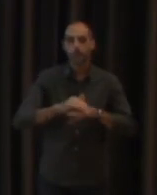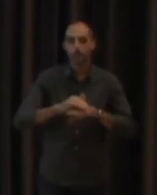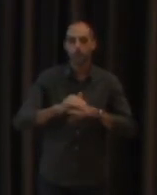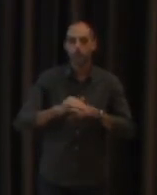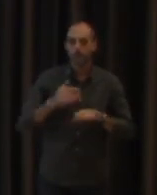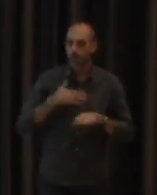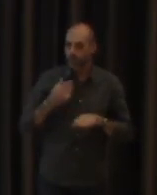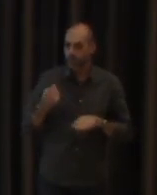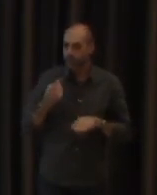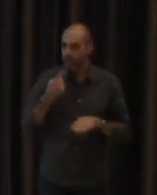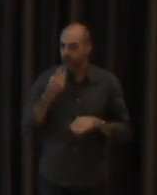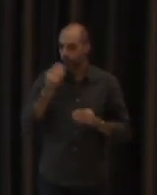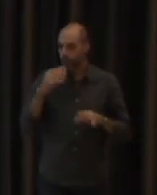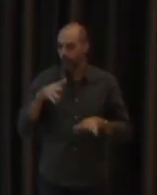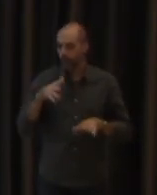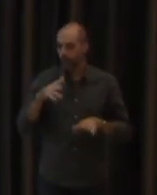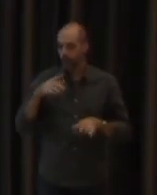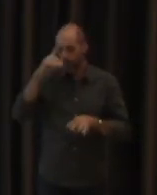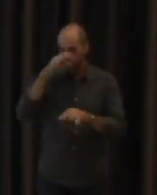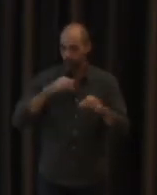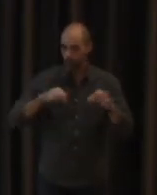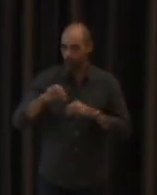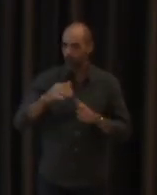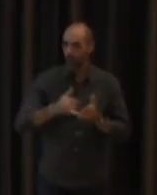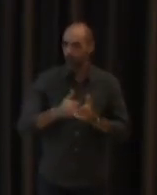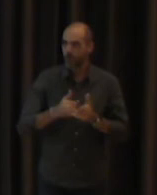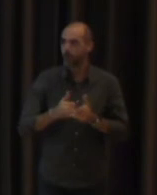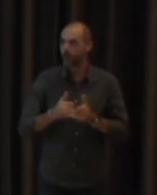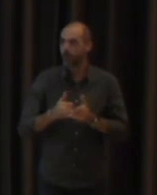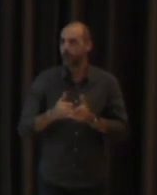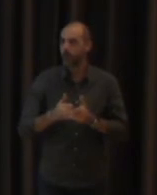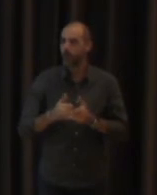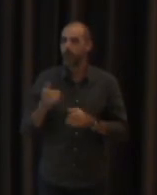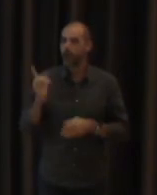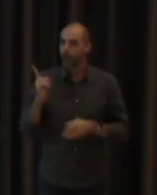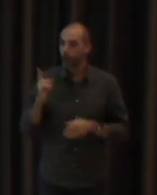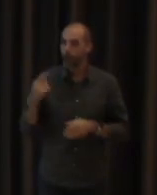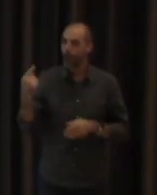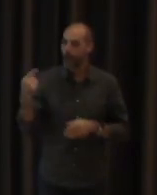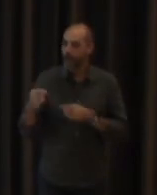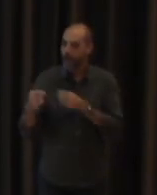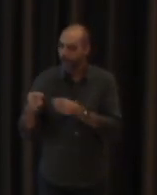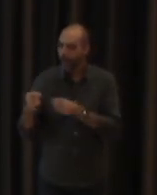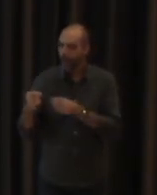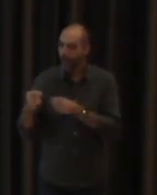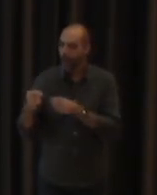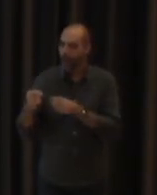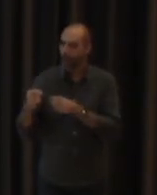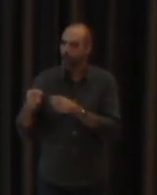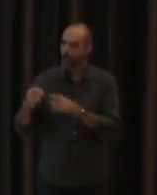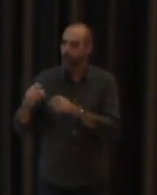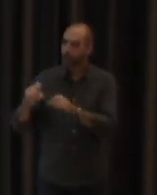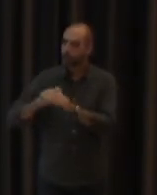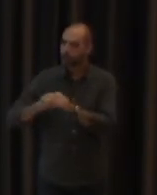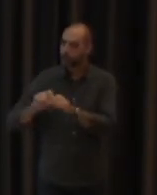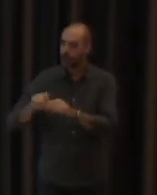de representar per un pronom feble el seu complement locatiu direccional si aquest presenta determinades propietats díctiques, que